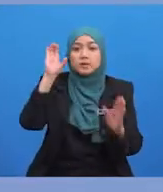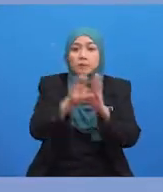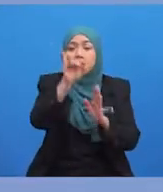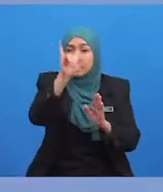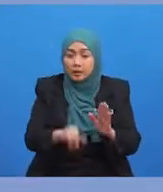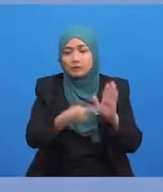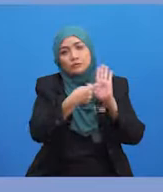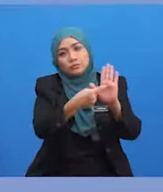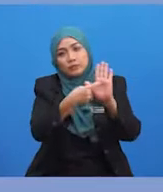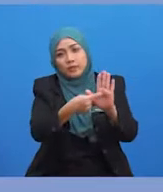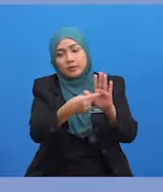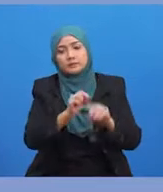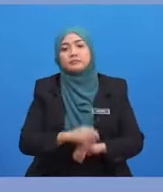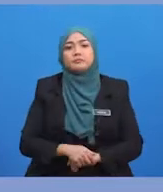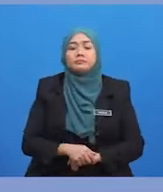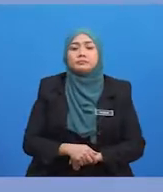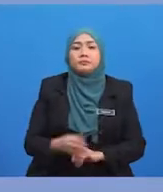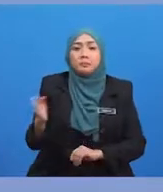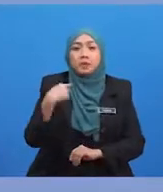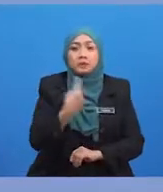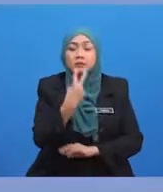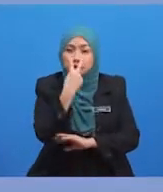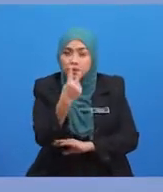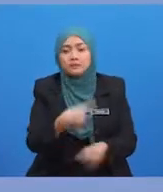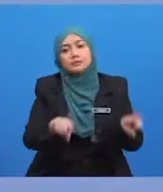ini. Mari kita lihat sama-sama ya.